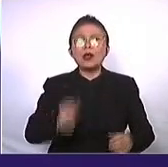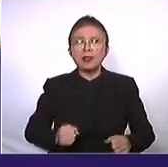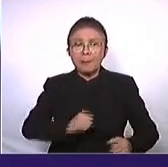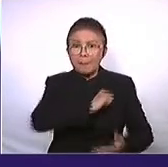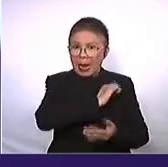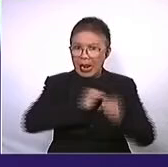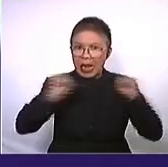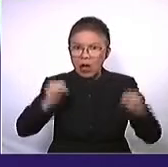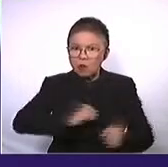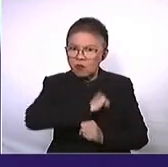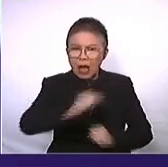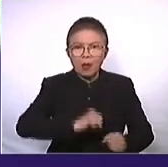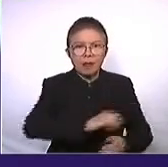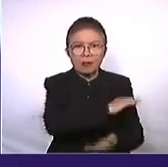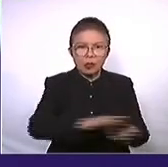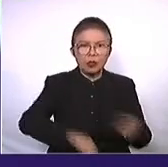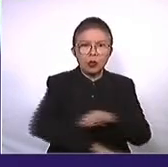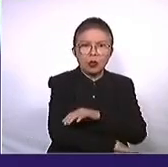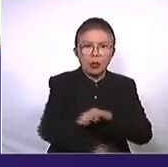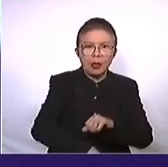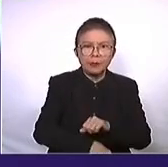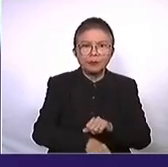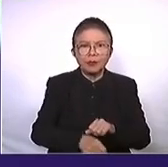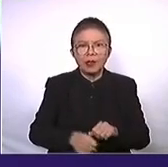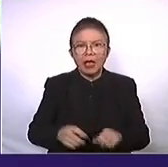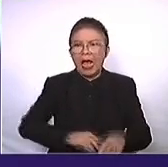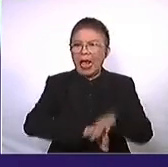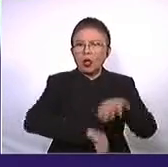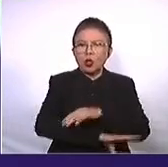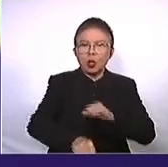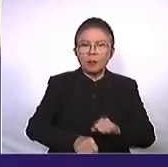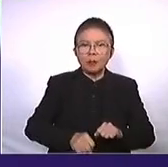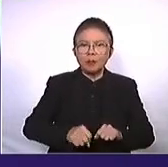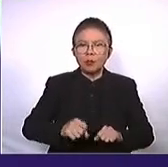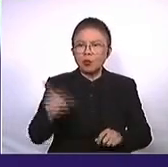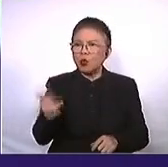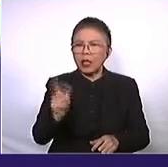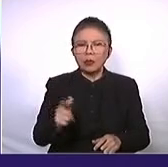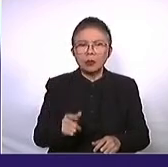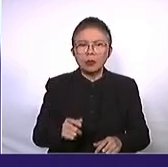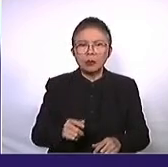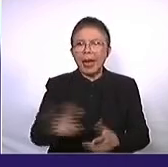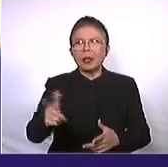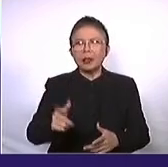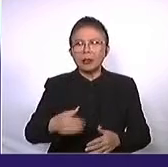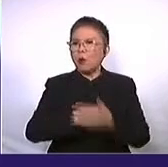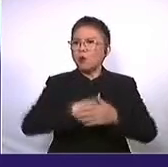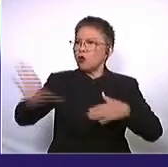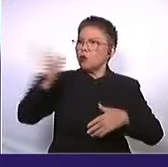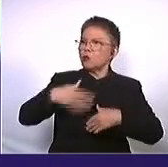korupsi. Menimbang istilah anak muda, hai koruptor kutabrak kau, hai wir mundur kau